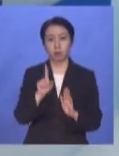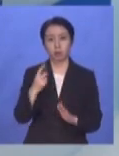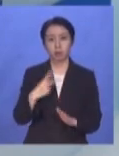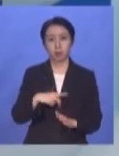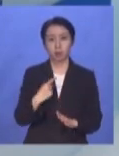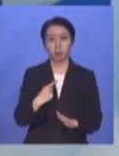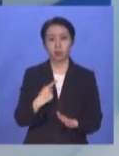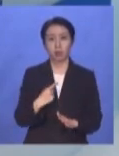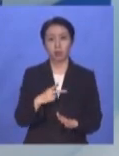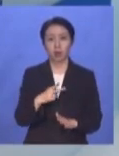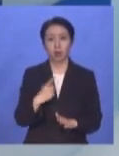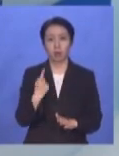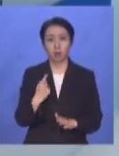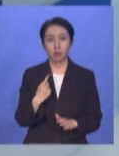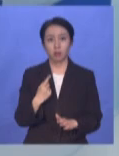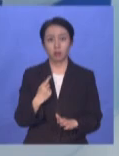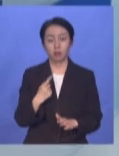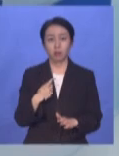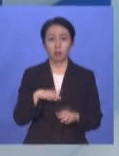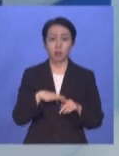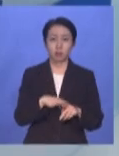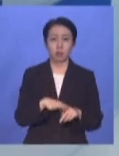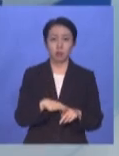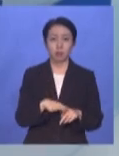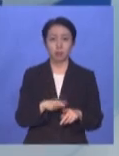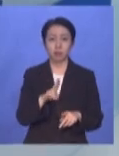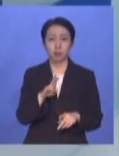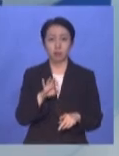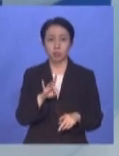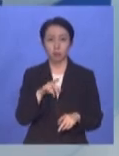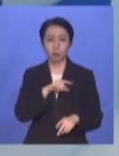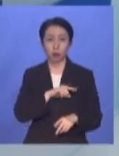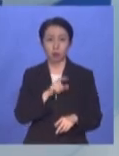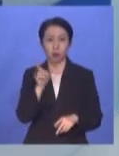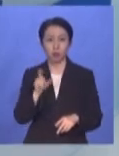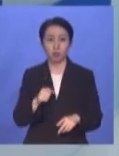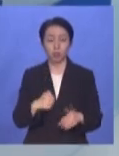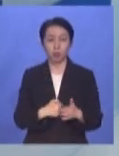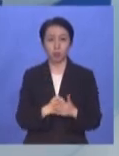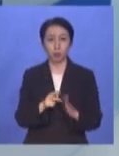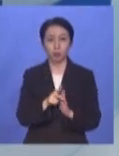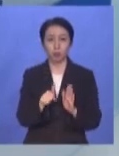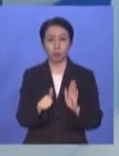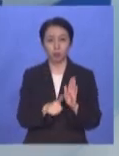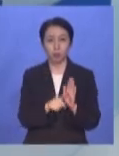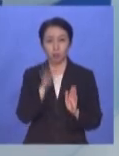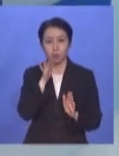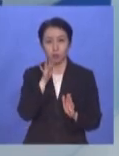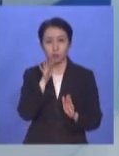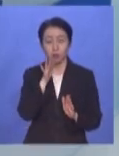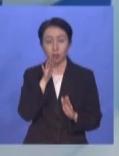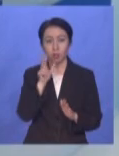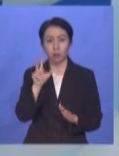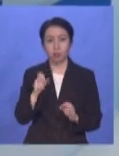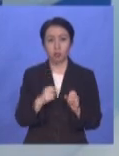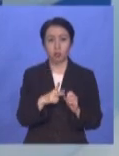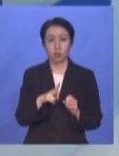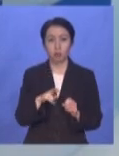статьи 121-1 «Приставание сексуального характера к лицам, не достигшим 16-летнего возраста»